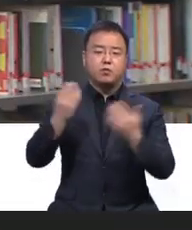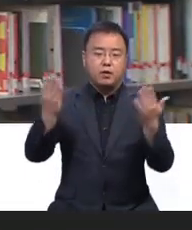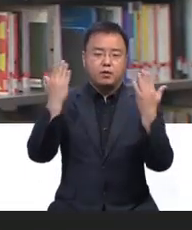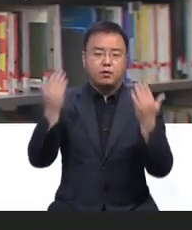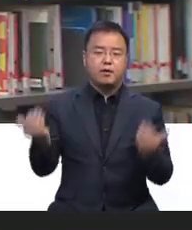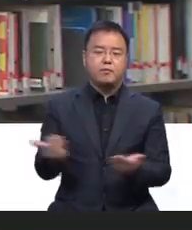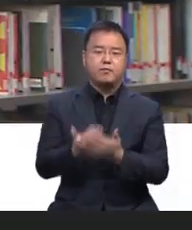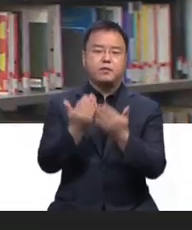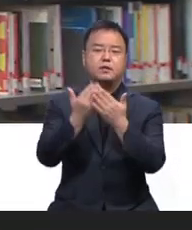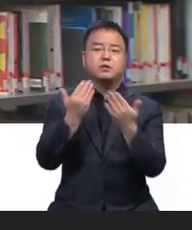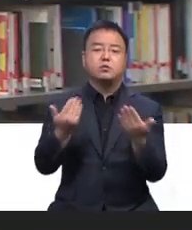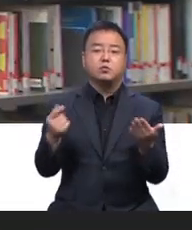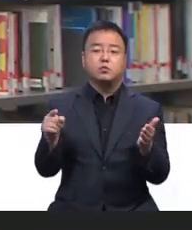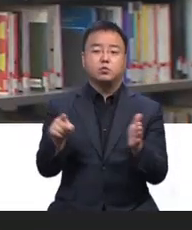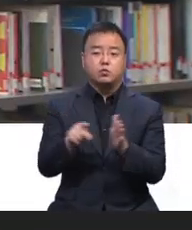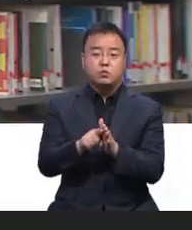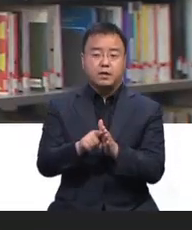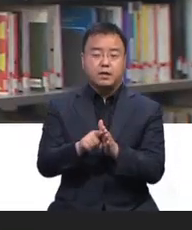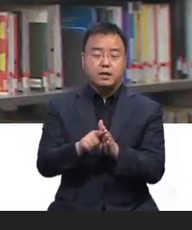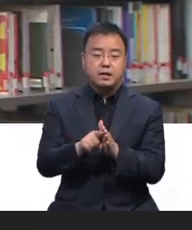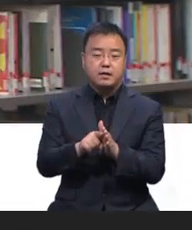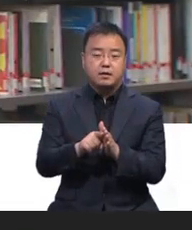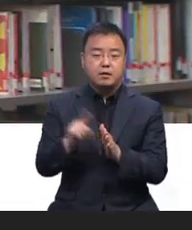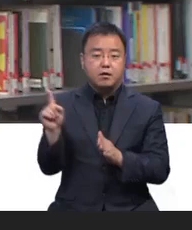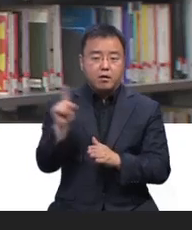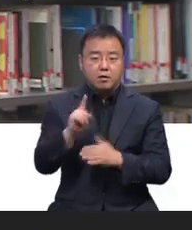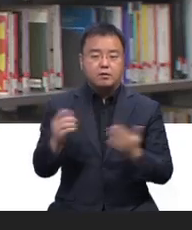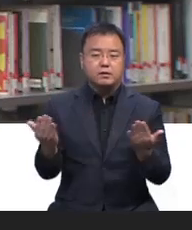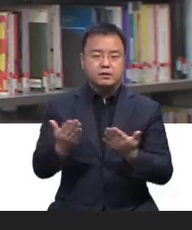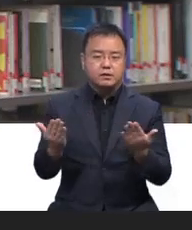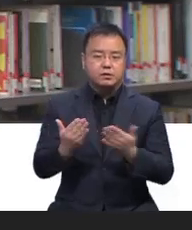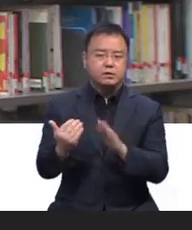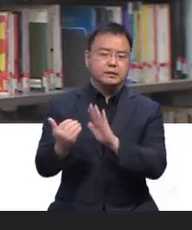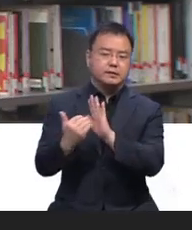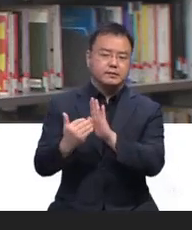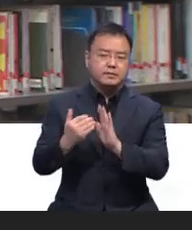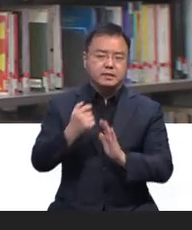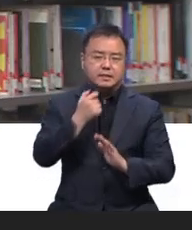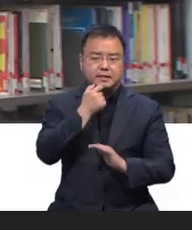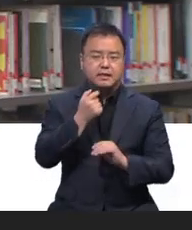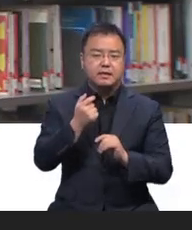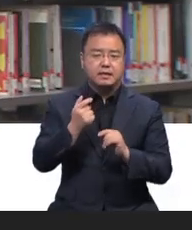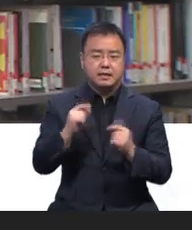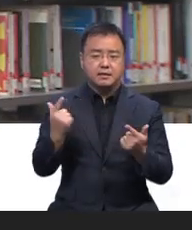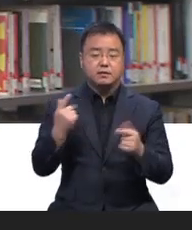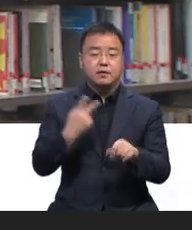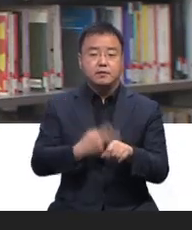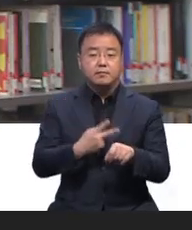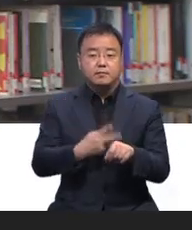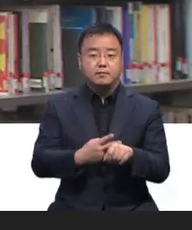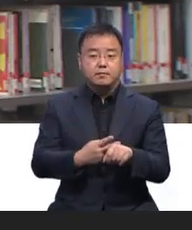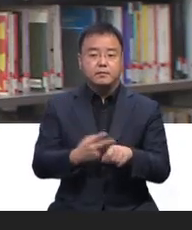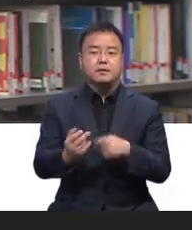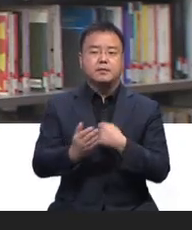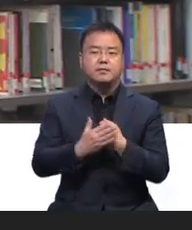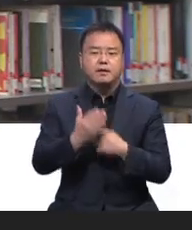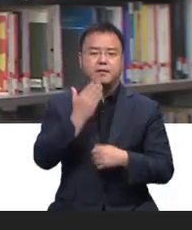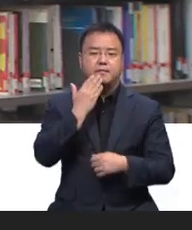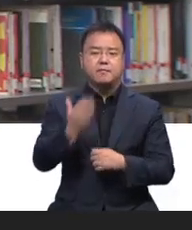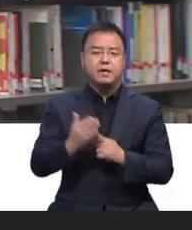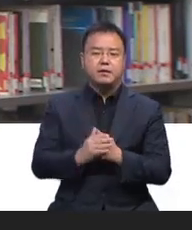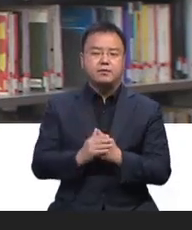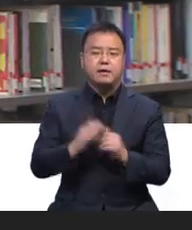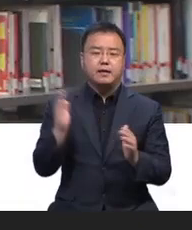위한 일이라면 어떤 일도 마다하지 않는 선생님들이 계시기 때문에 가능한 것이고요. 학생들은